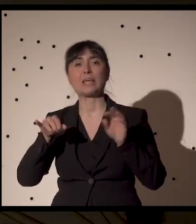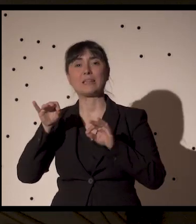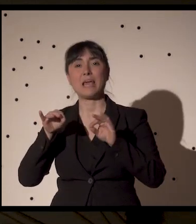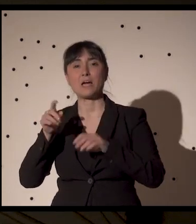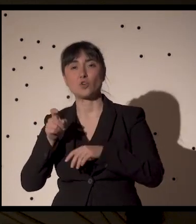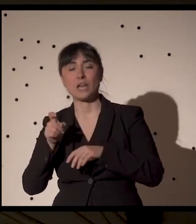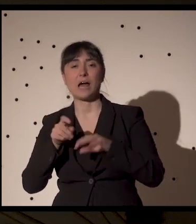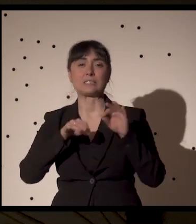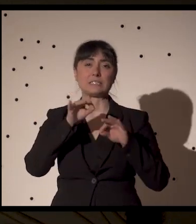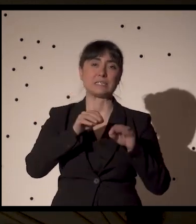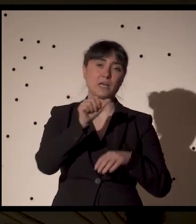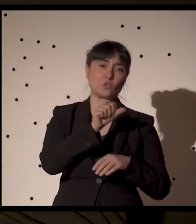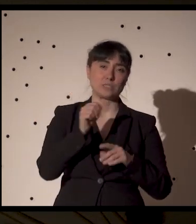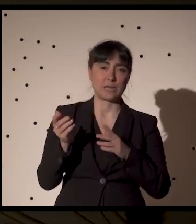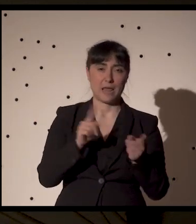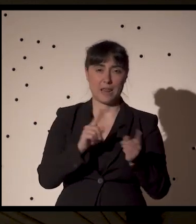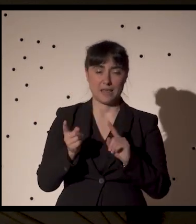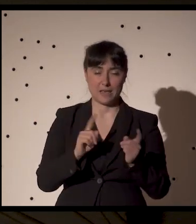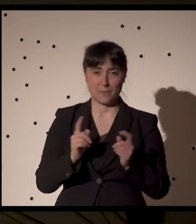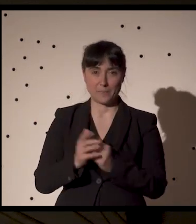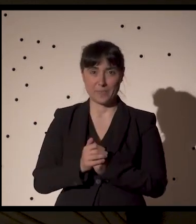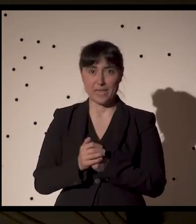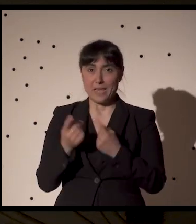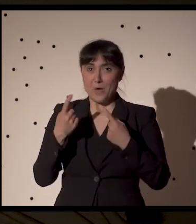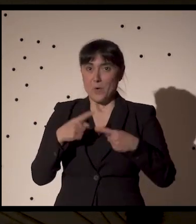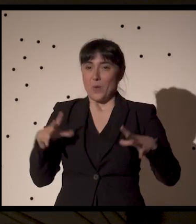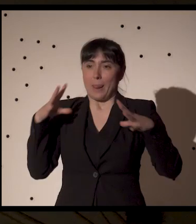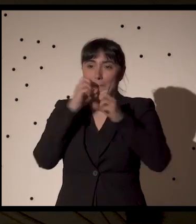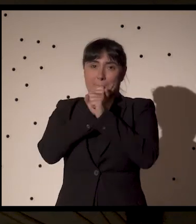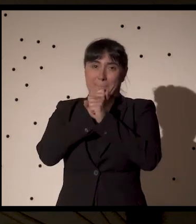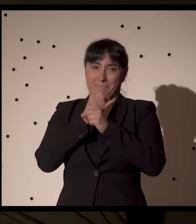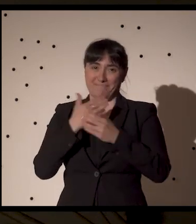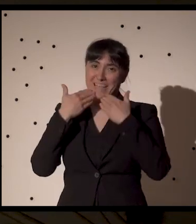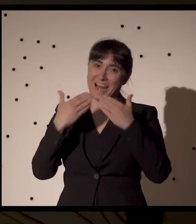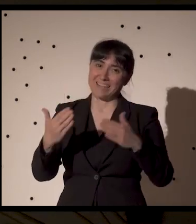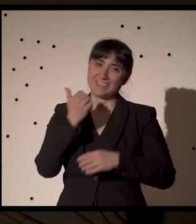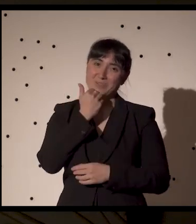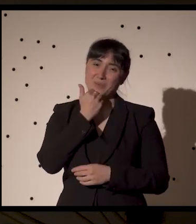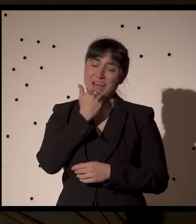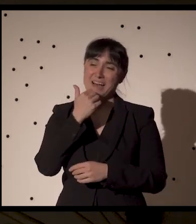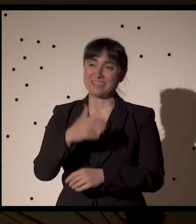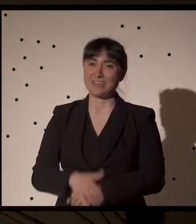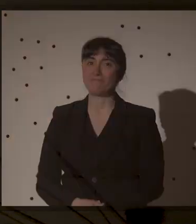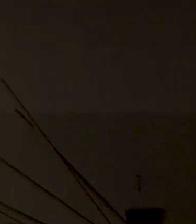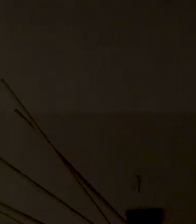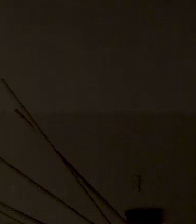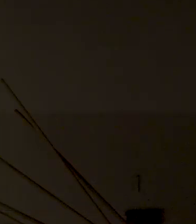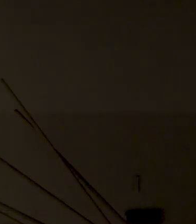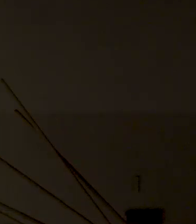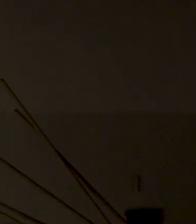Pisano e Federica Rosellini con questo mi Taccio Grazie Scusatemi grazie al direttore